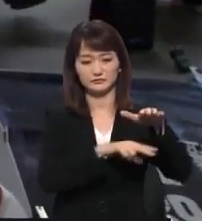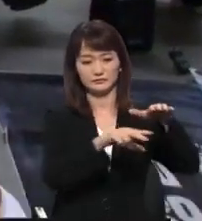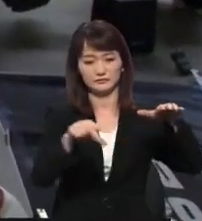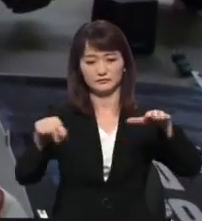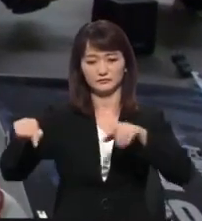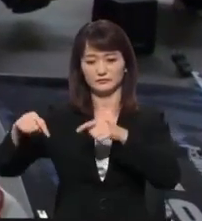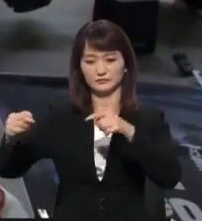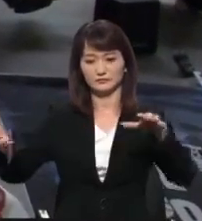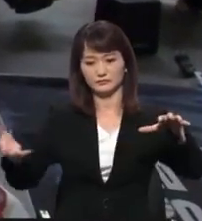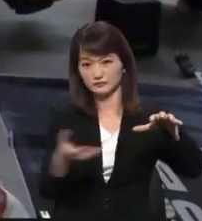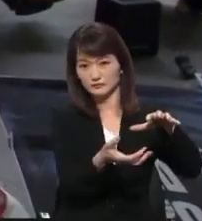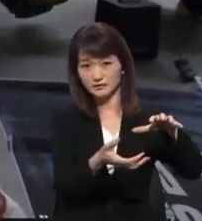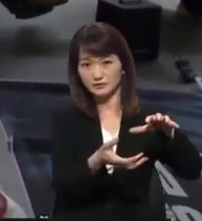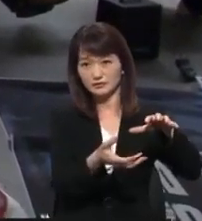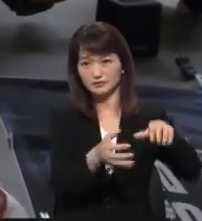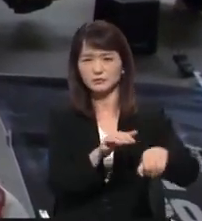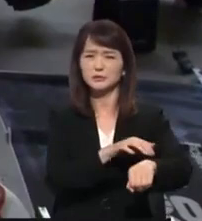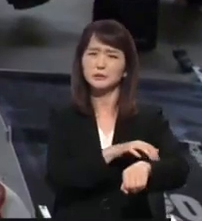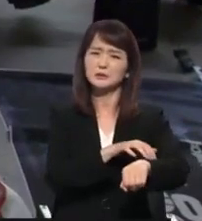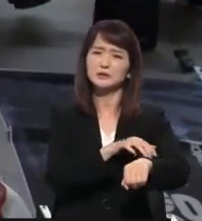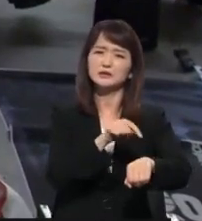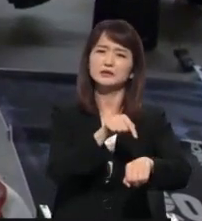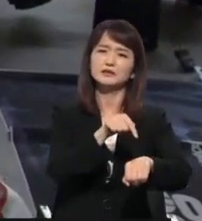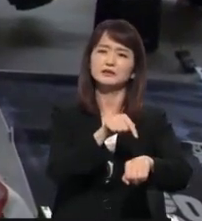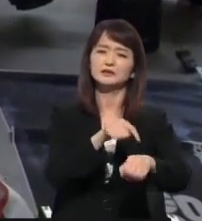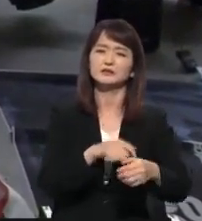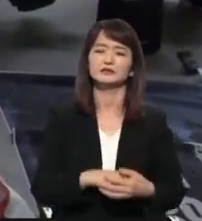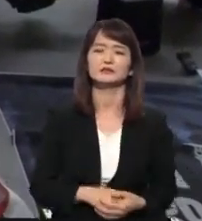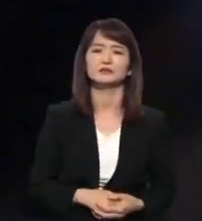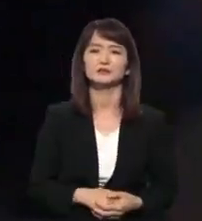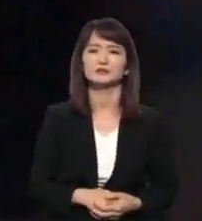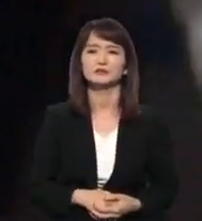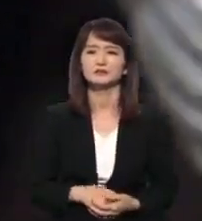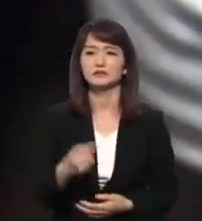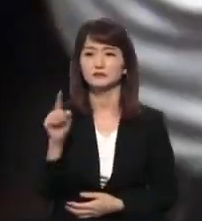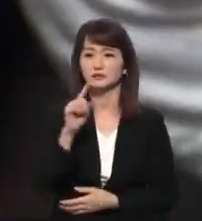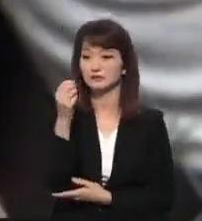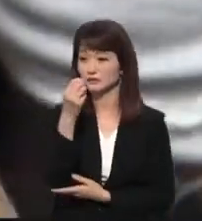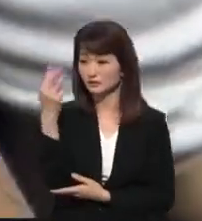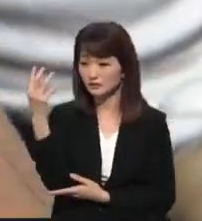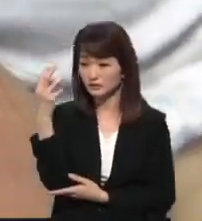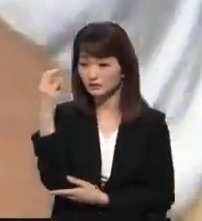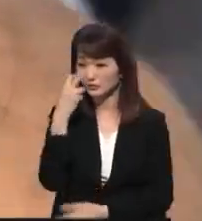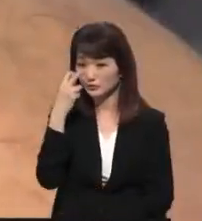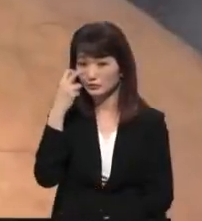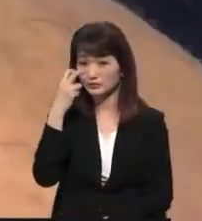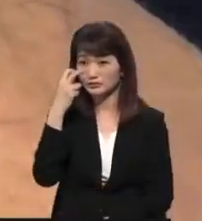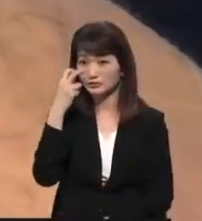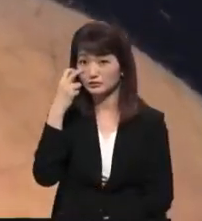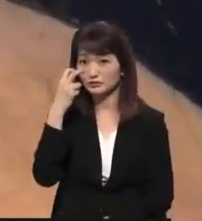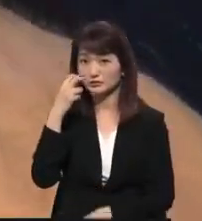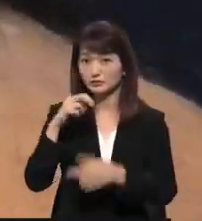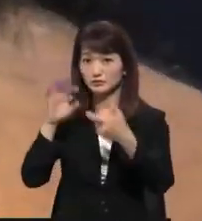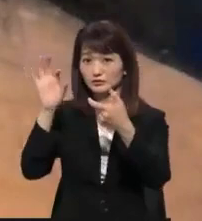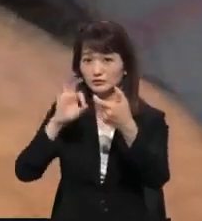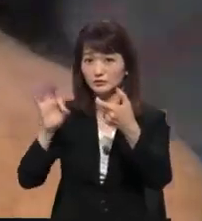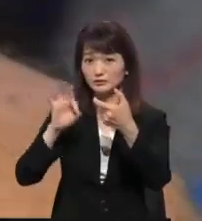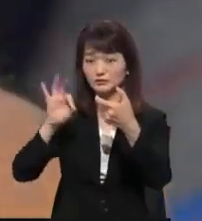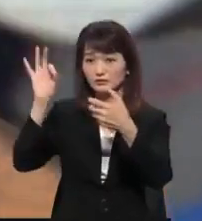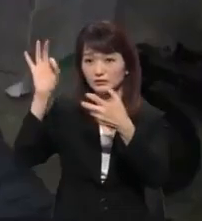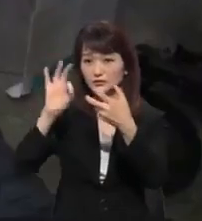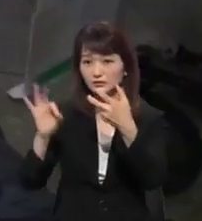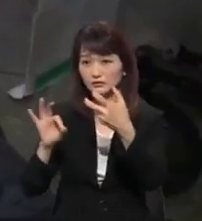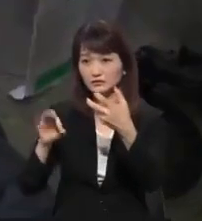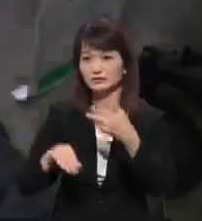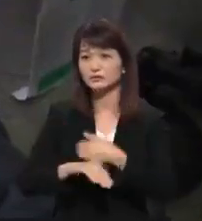문제가 발생하고 있는 것들에 대해서 요런 어떤 언론에서 여론조사를 했더니 거의 한 60%, 70%를